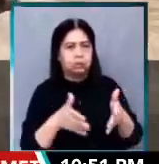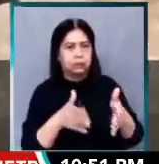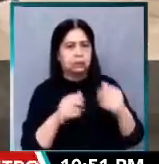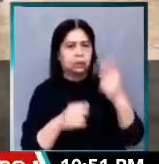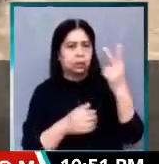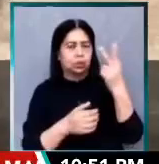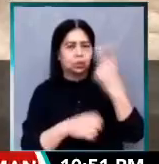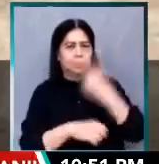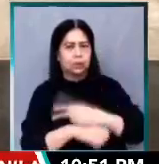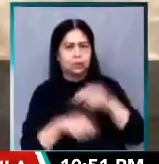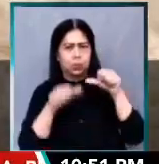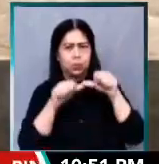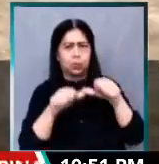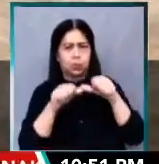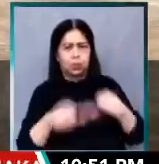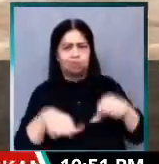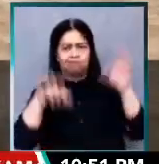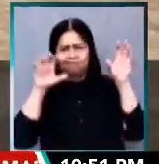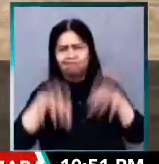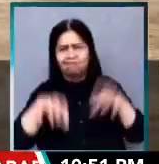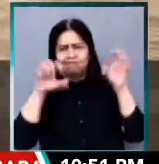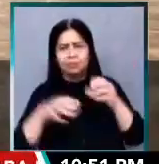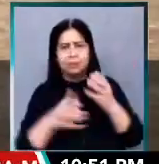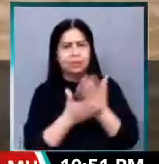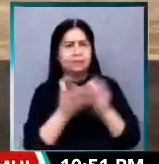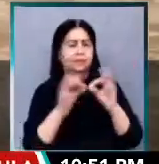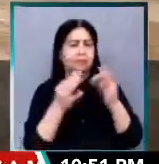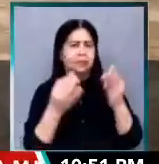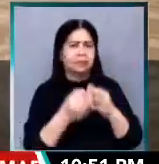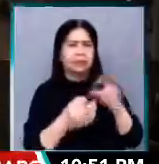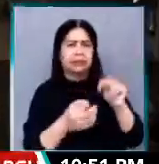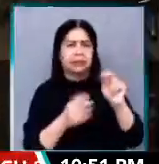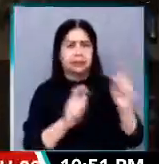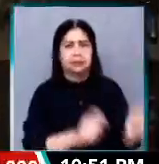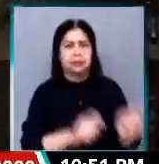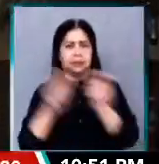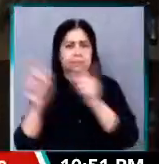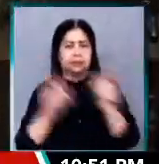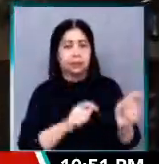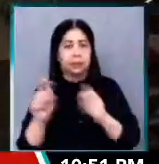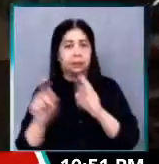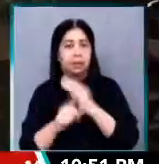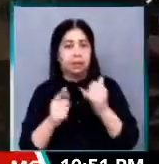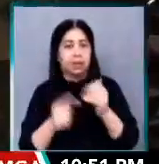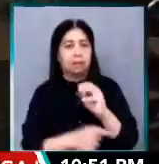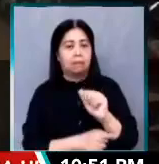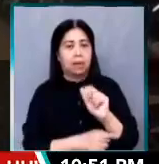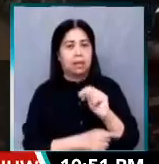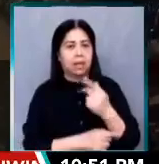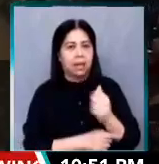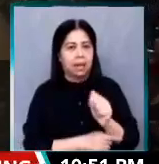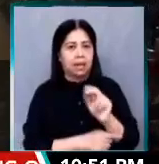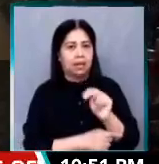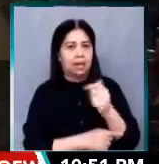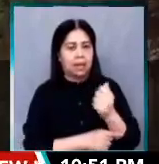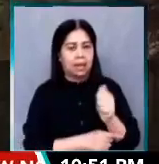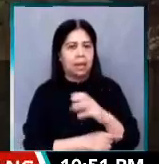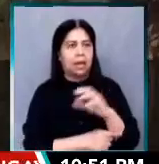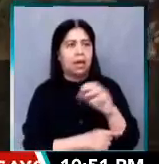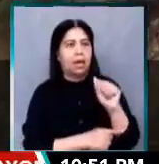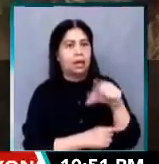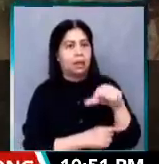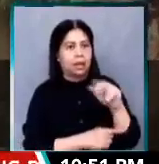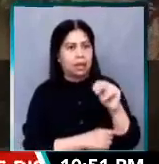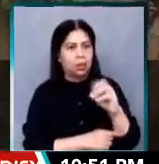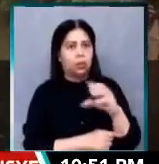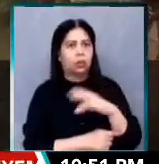na pag-ulan. Ilang pamilya naman ang kinailangang ilika sa Barangay Managanaga, Aquino at Obrero. Patuloy silang